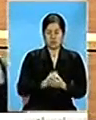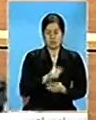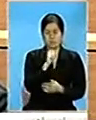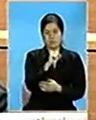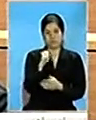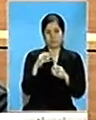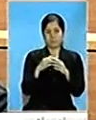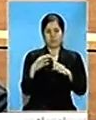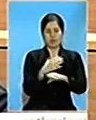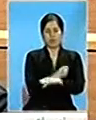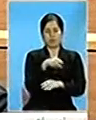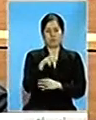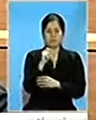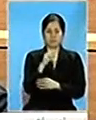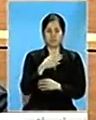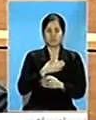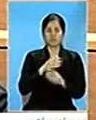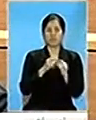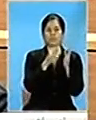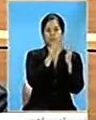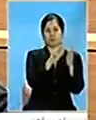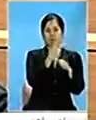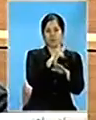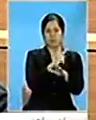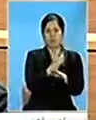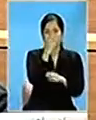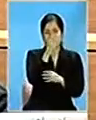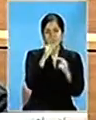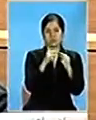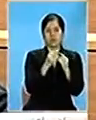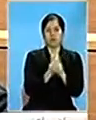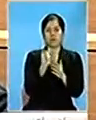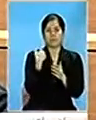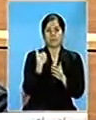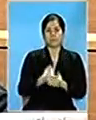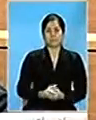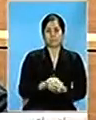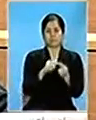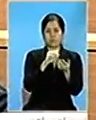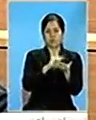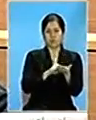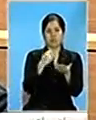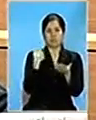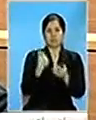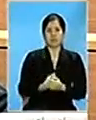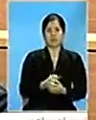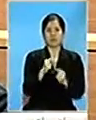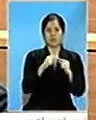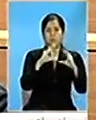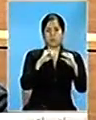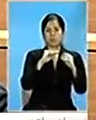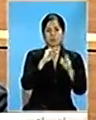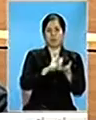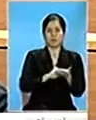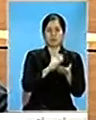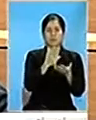ที่ประท้วงท่านประธานเนี่ยเพราะว่าเมื่อกี้เนี่ยท่านประธานเนี่ยปิดไมค์อยู่มันไม่ได้ถูกบันทึกในวาระในที่ประชุมของสภาผู้แ